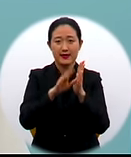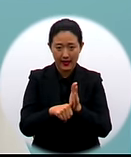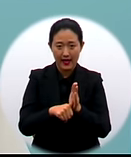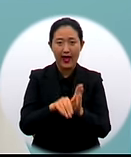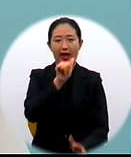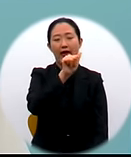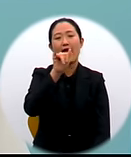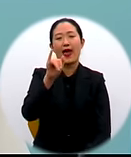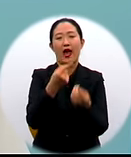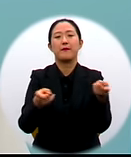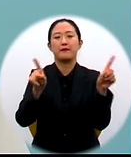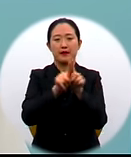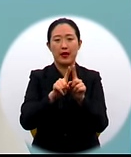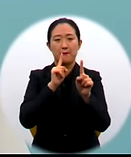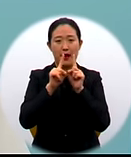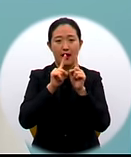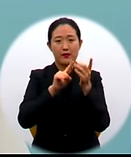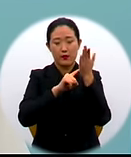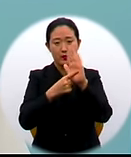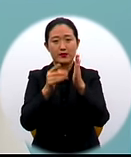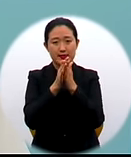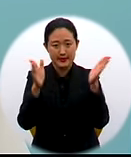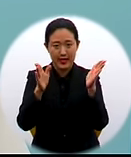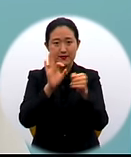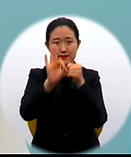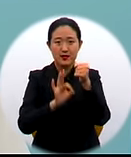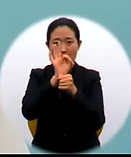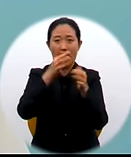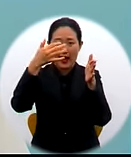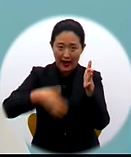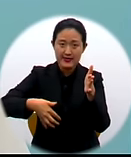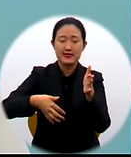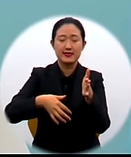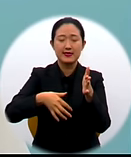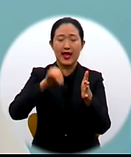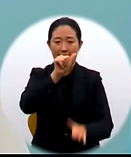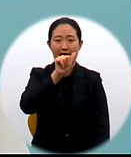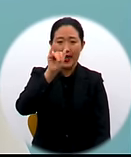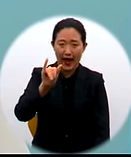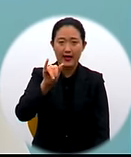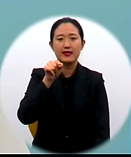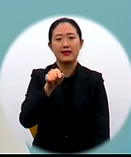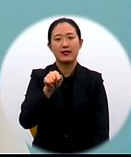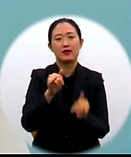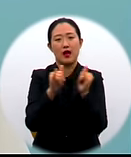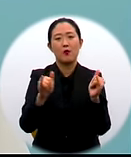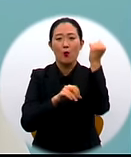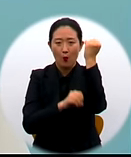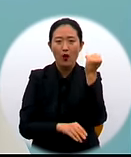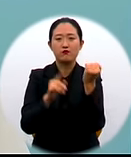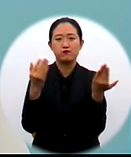이 AI 개발자들, 도대체 이들은 원래 뭐 하던 사람이었을까? 이게 우리한테 굉장히 중요한 인사이트입니다.